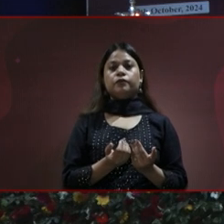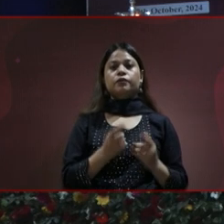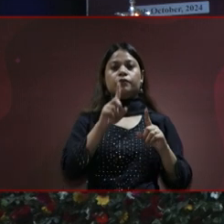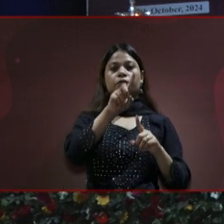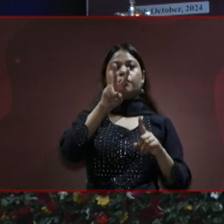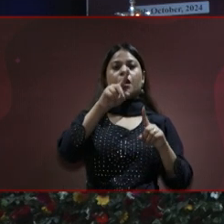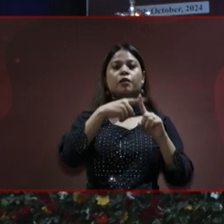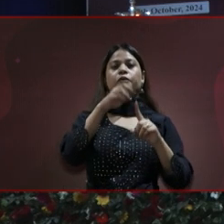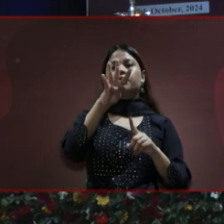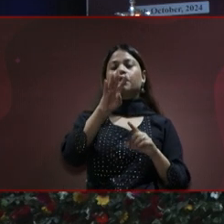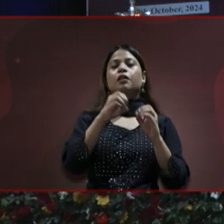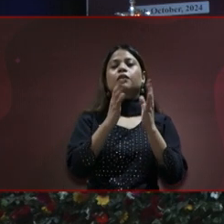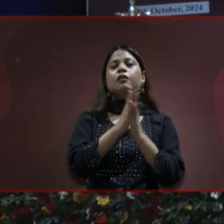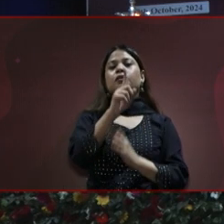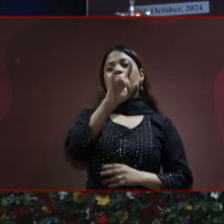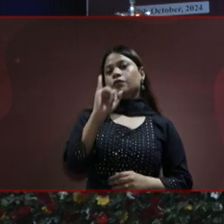डेढ़ साल भी बचता नहीं है,